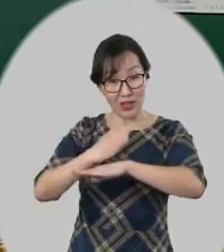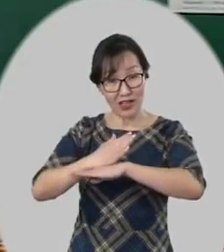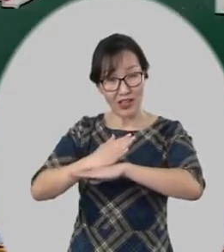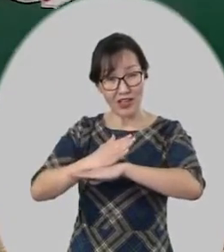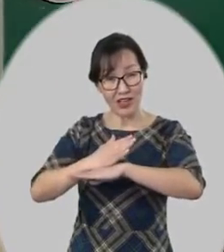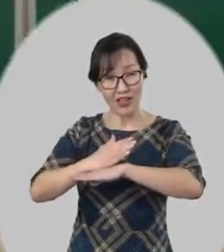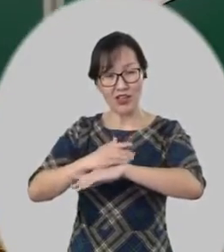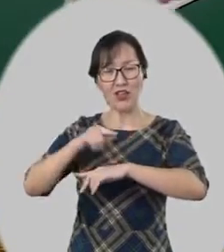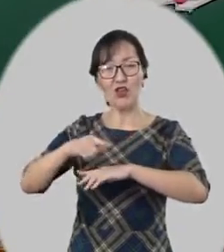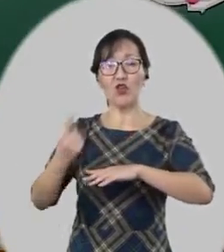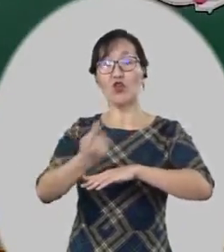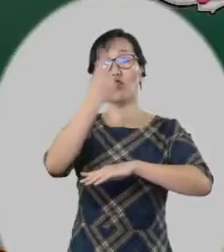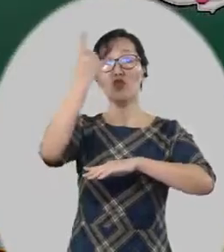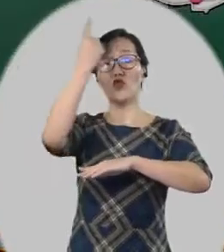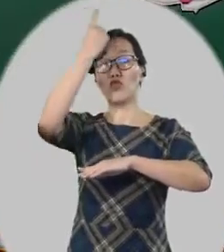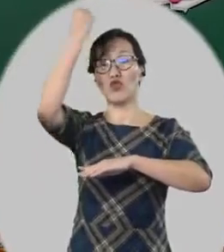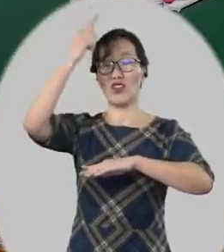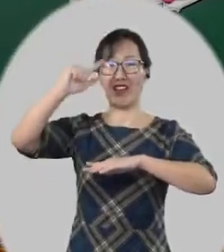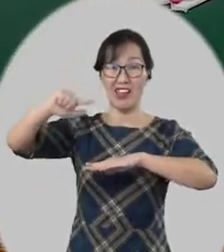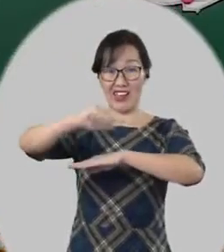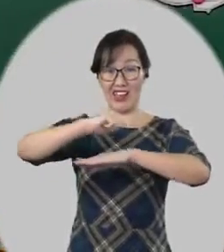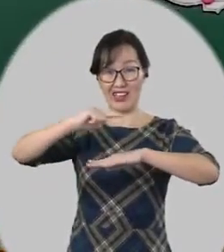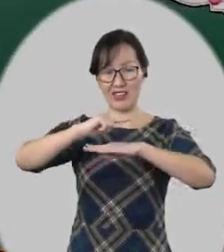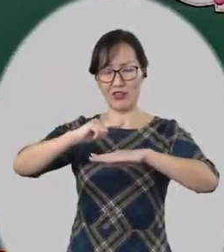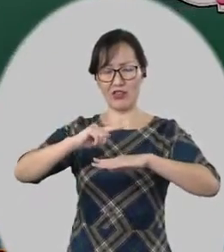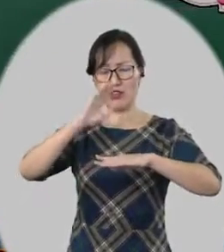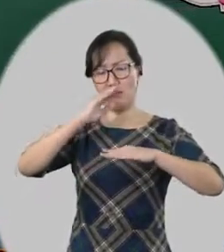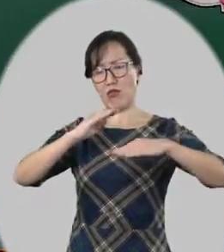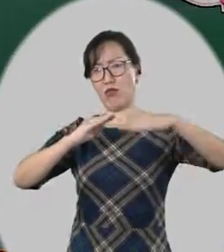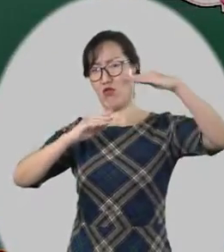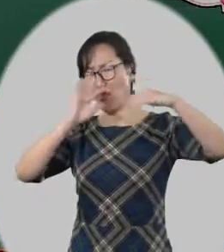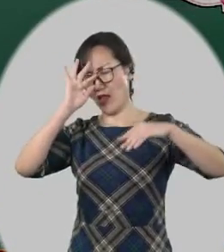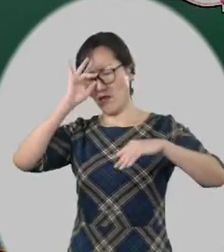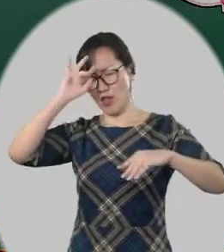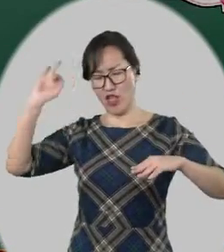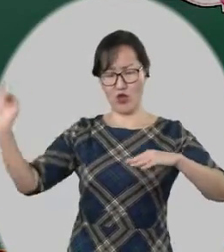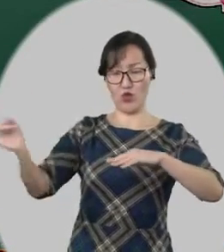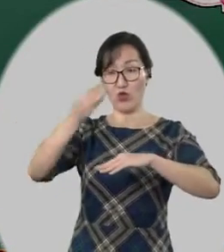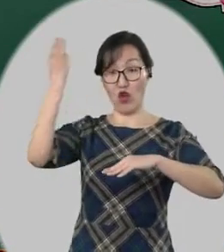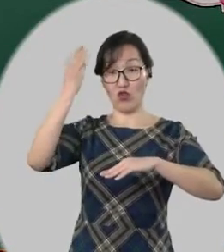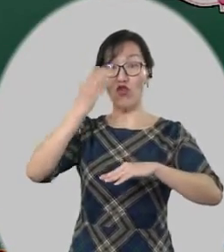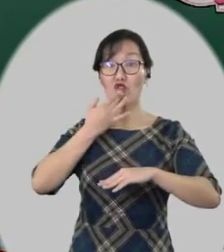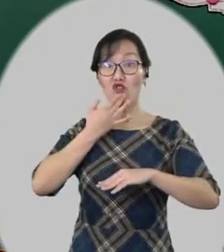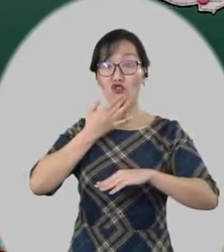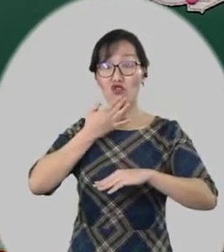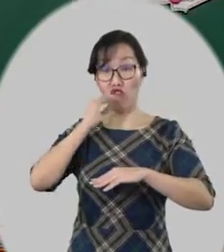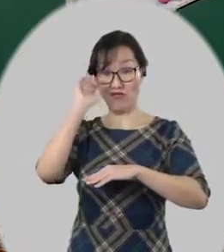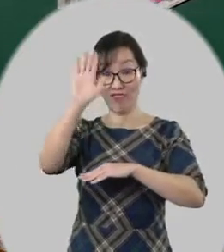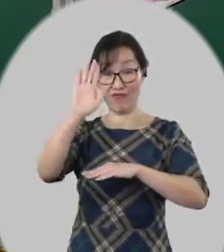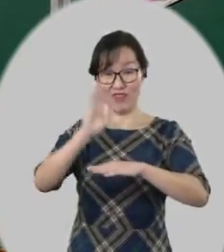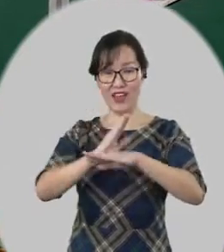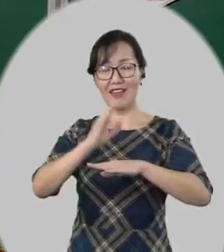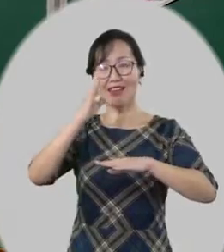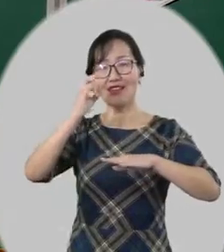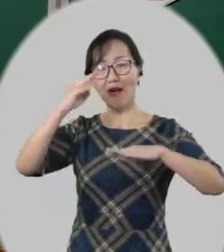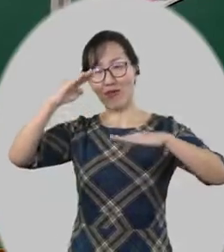газрын зураг дээр маань өндөрлөг газар маань илүү тод өнгөөр тэмдэглэгддэг байна. А, нам дор газар